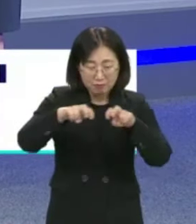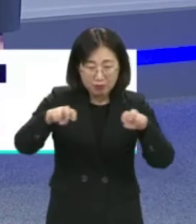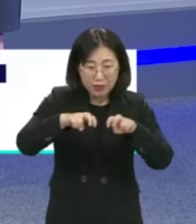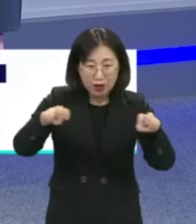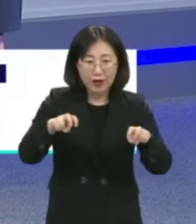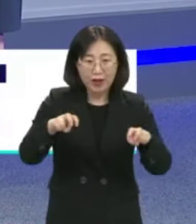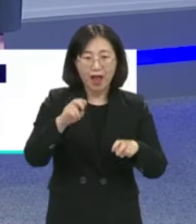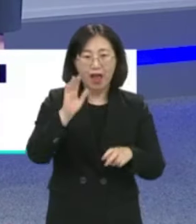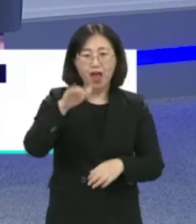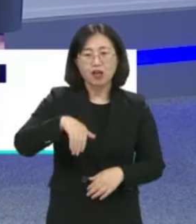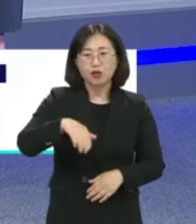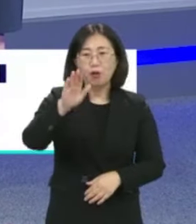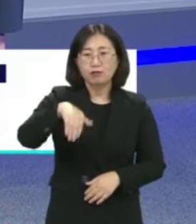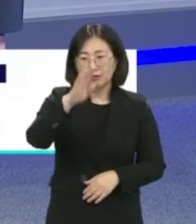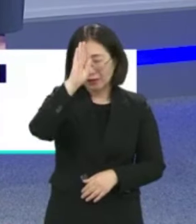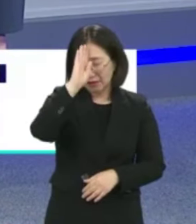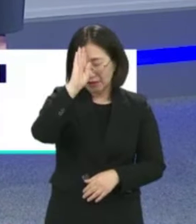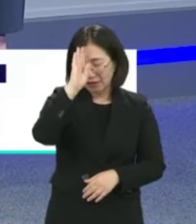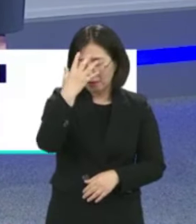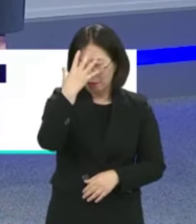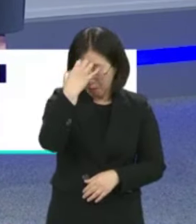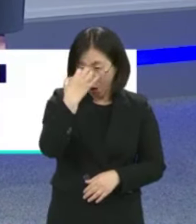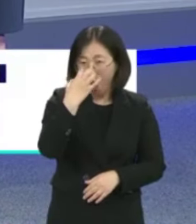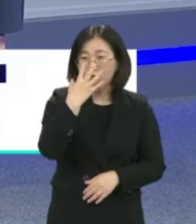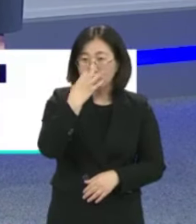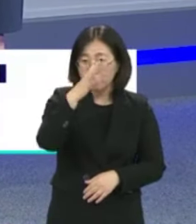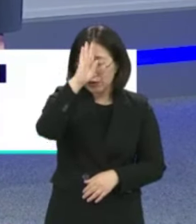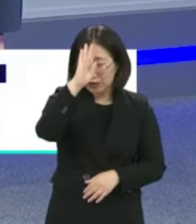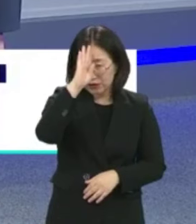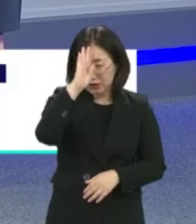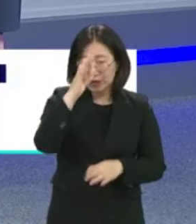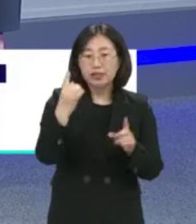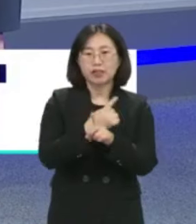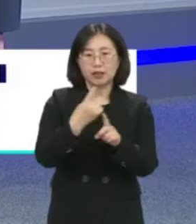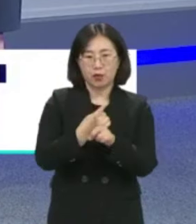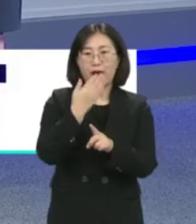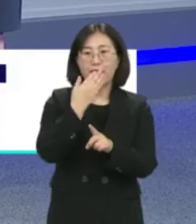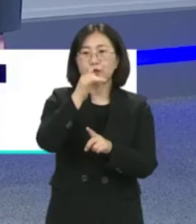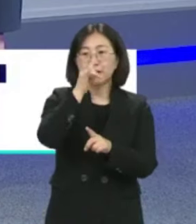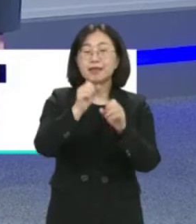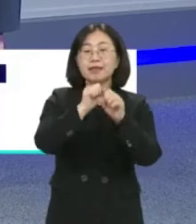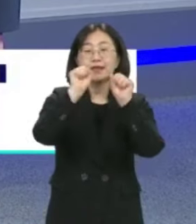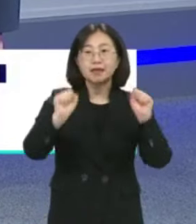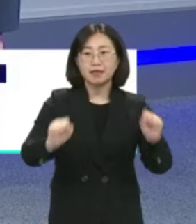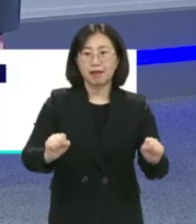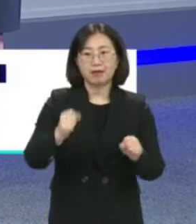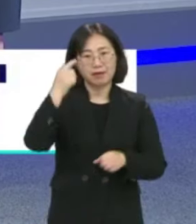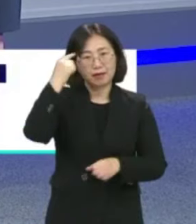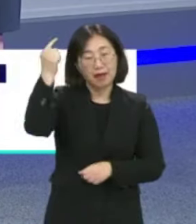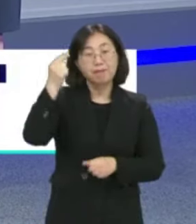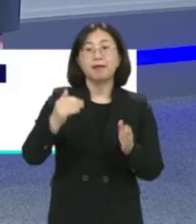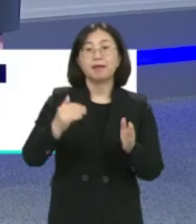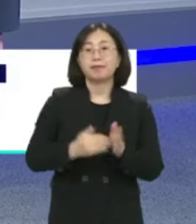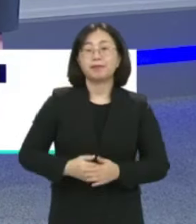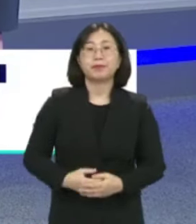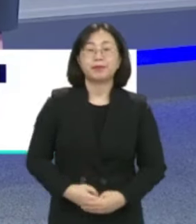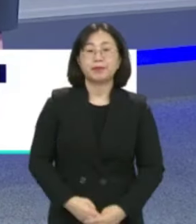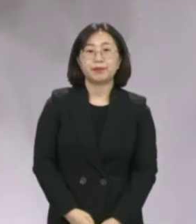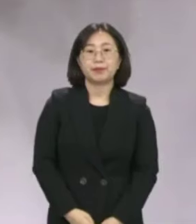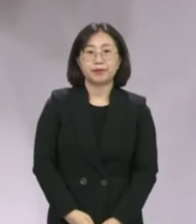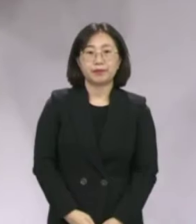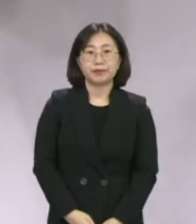조울증이 우울증을 진단해 예방이나 즉시 치료가 가능한 시스템을 개발했습니다 양정진 기자의 보도입니다